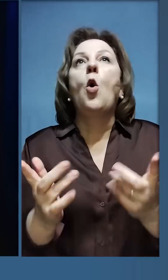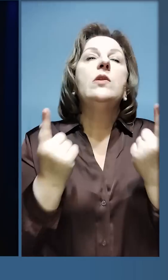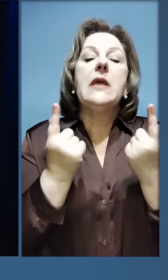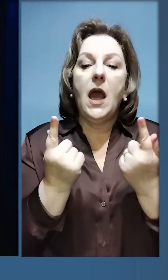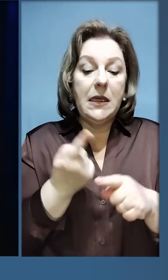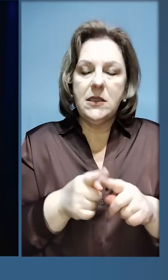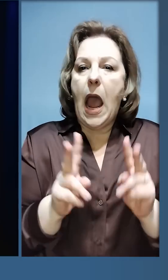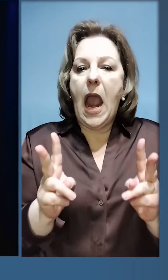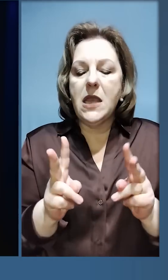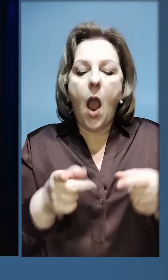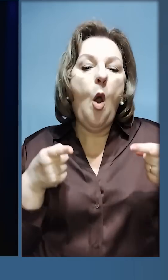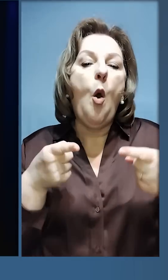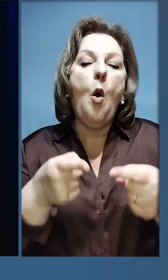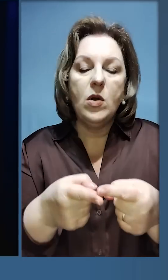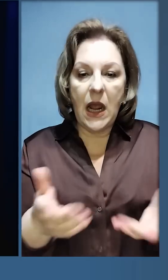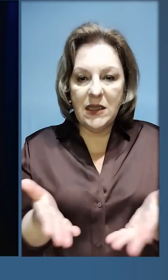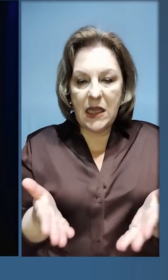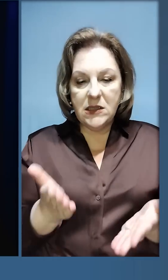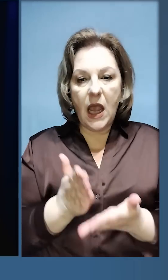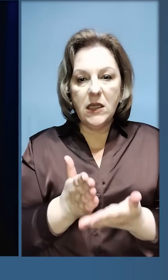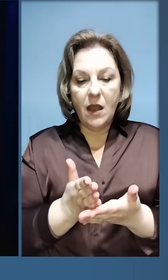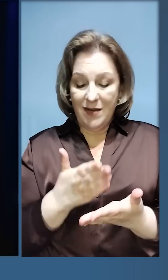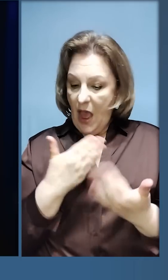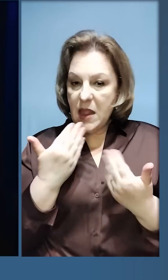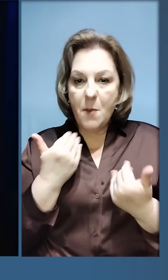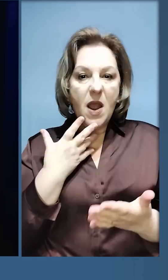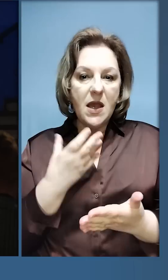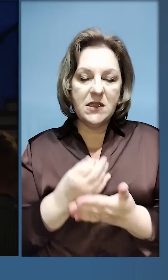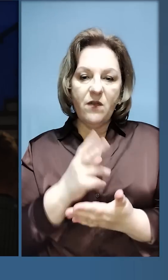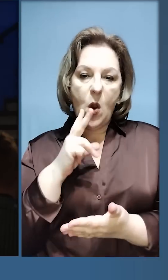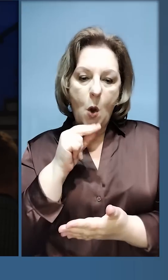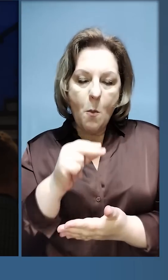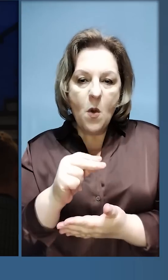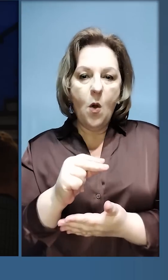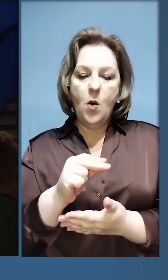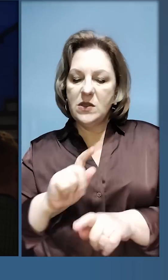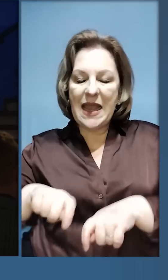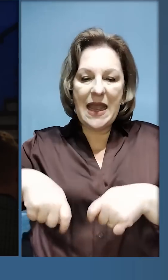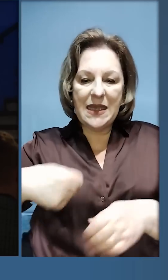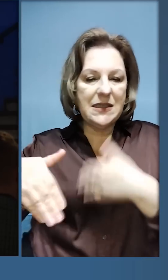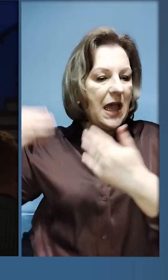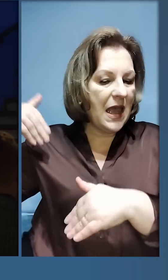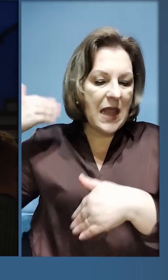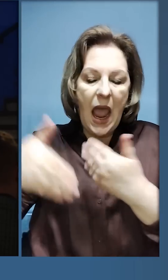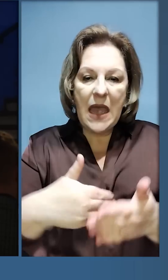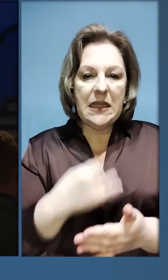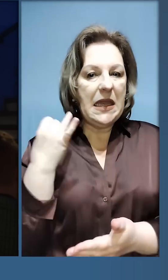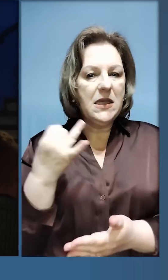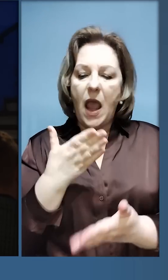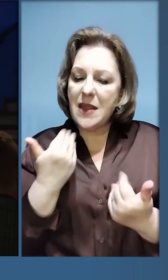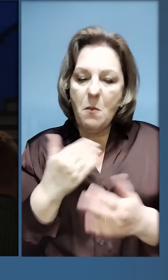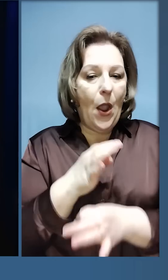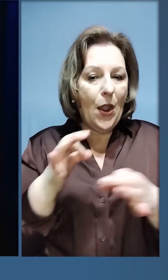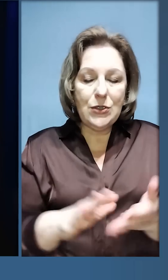щось там, таке, знаєте, якась окраїна, десь там знаходиться, немає своєї мови, насліддя, історії,